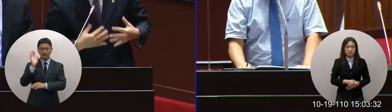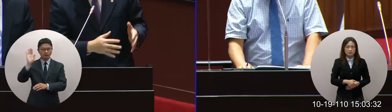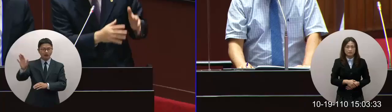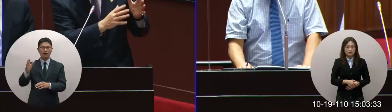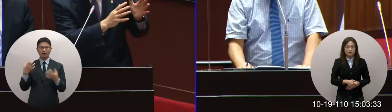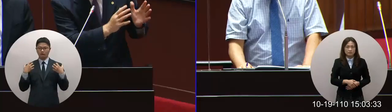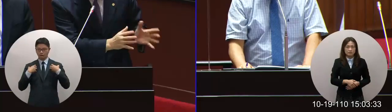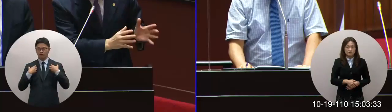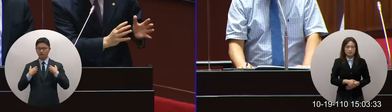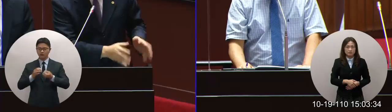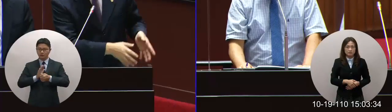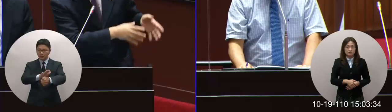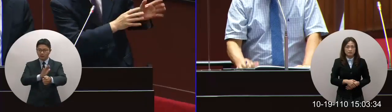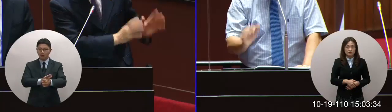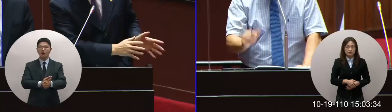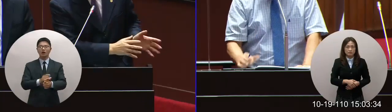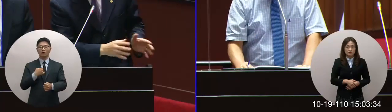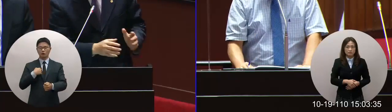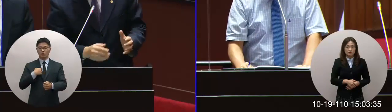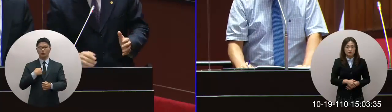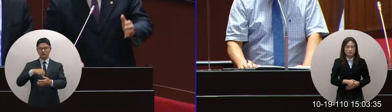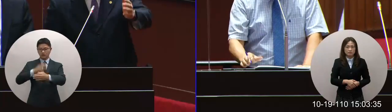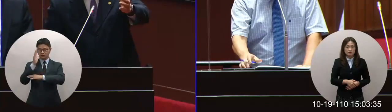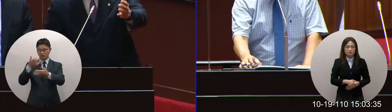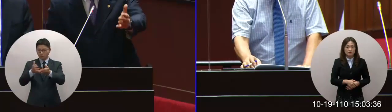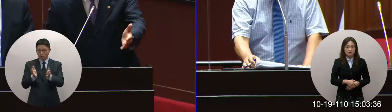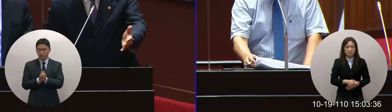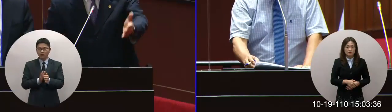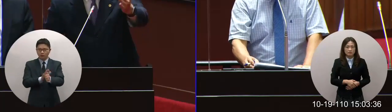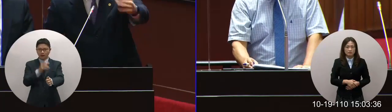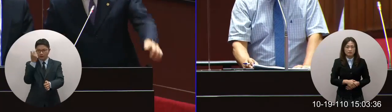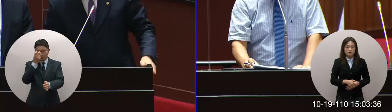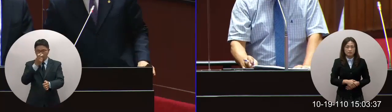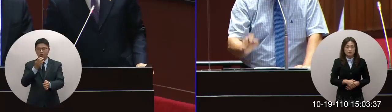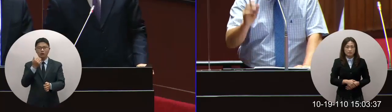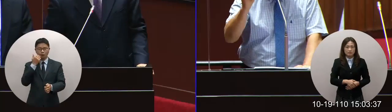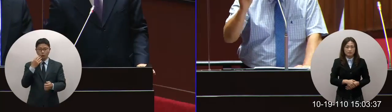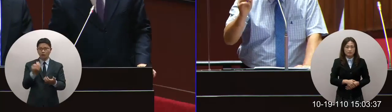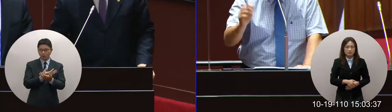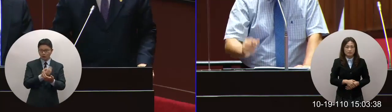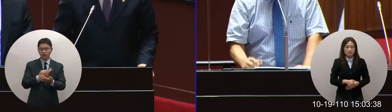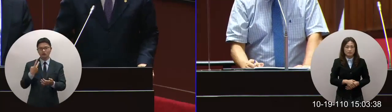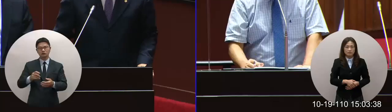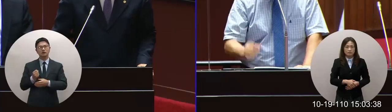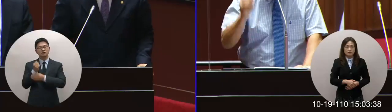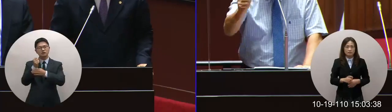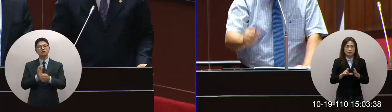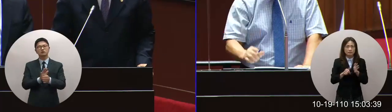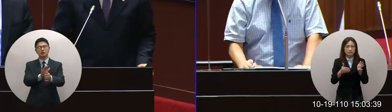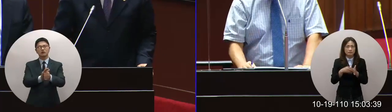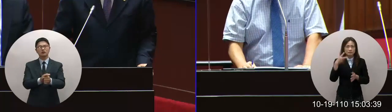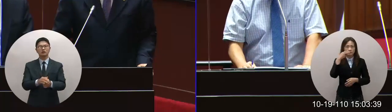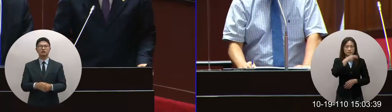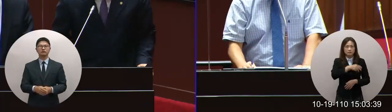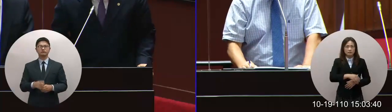查核。那假如不够，我们再想办法看看。哎，那来警告委员来支持，来哪里来？